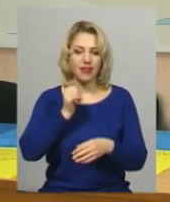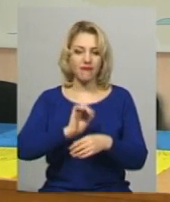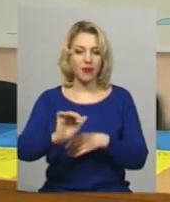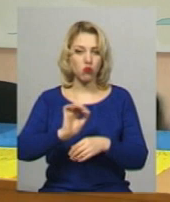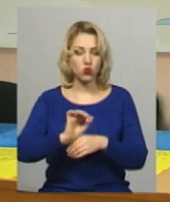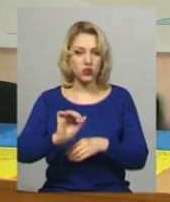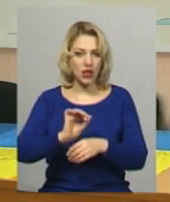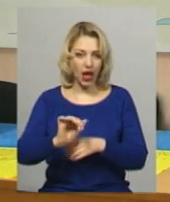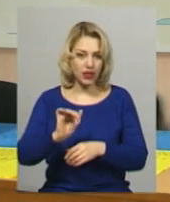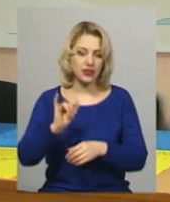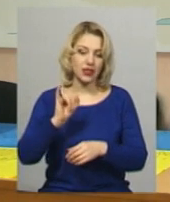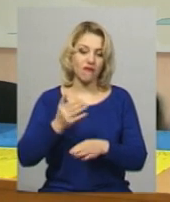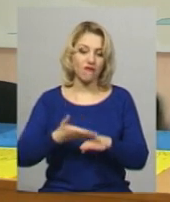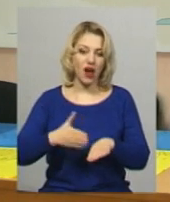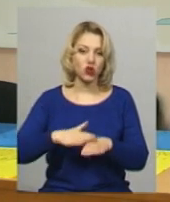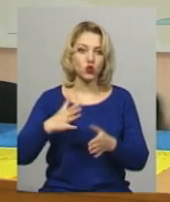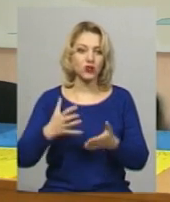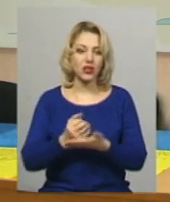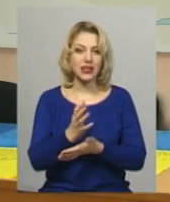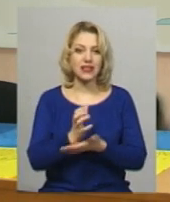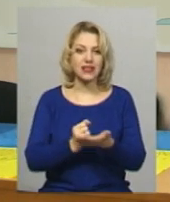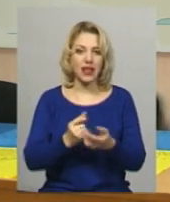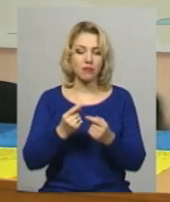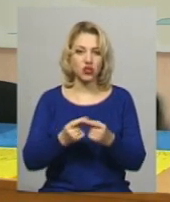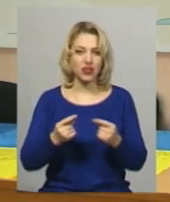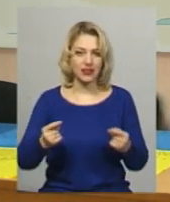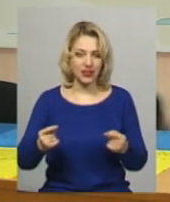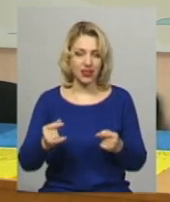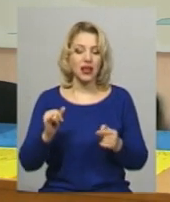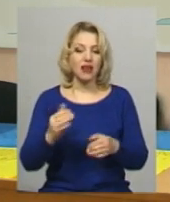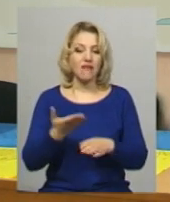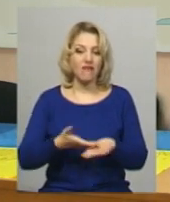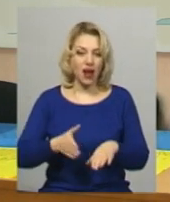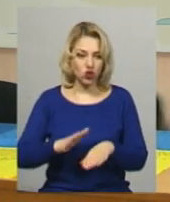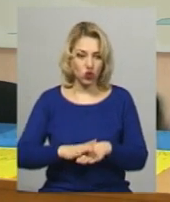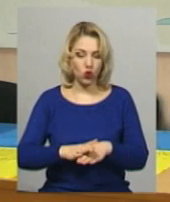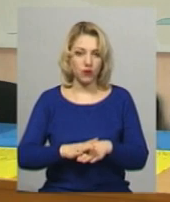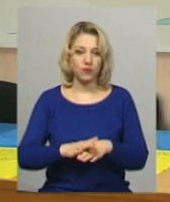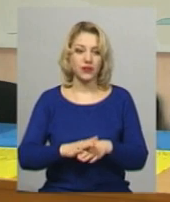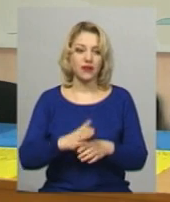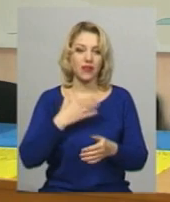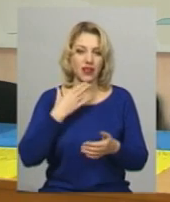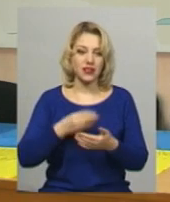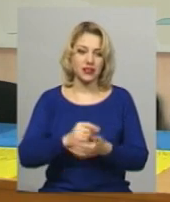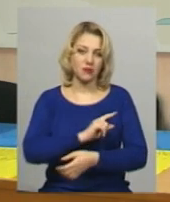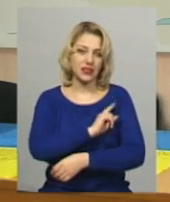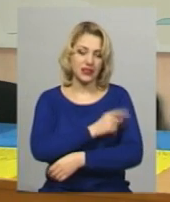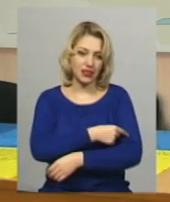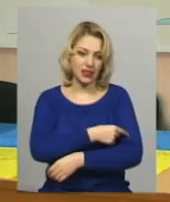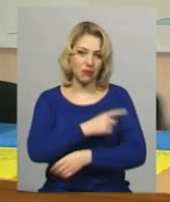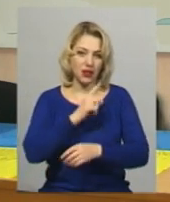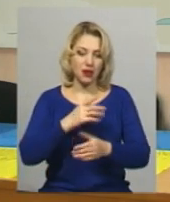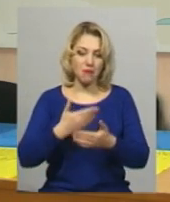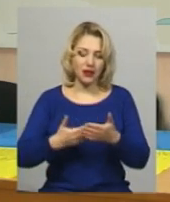тобто і важко знайти запасні частини до них, і важко власними силами практично